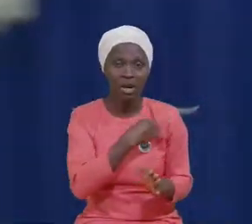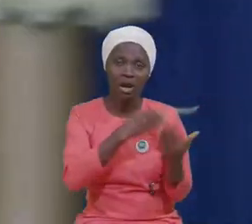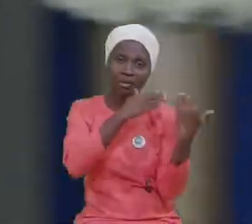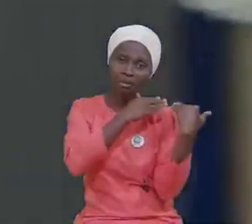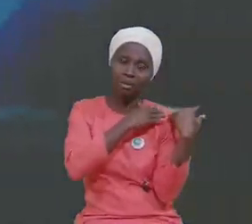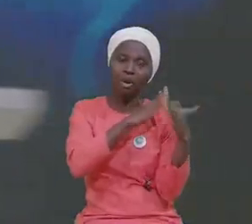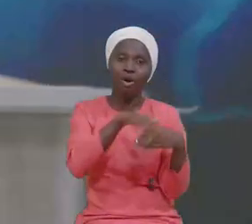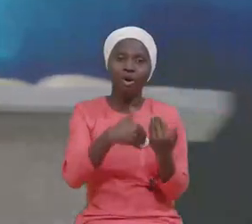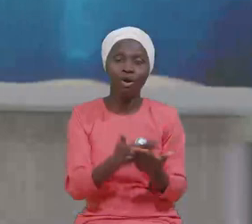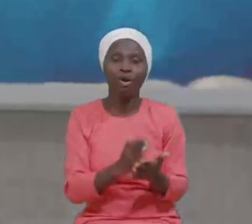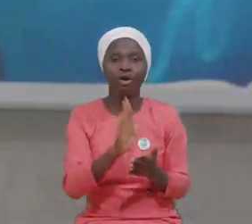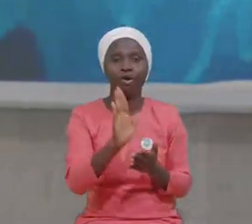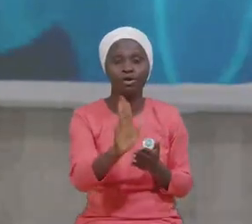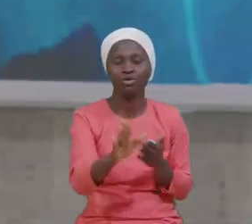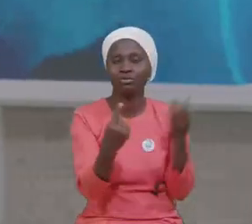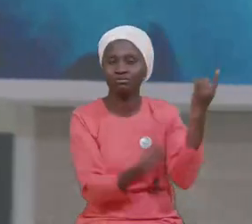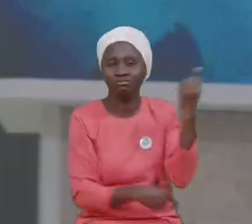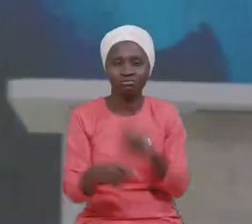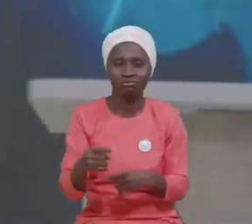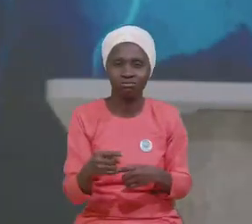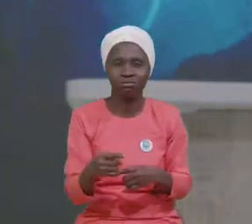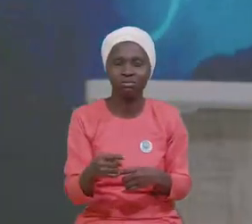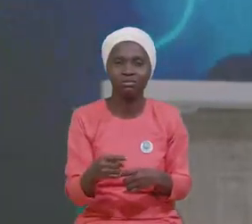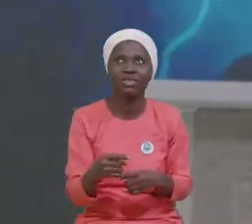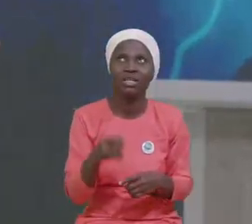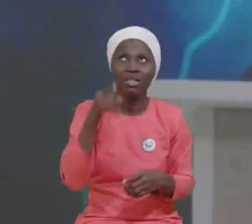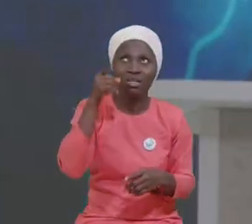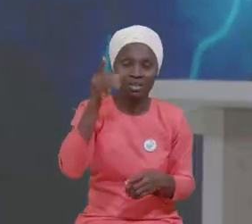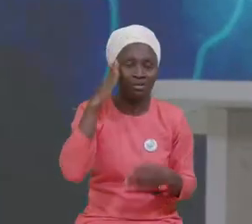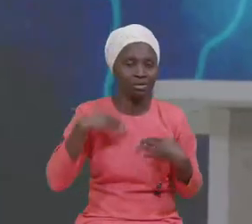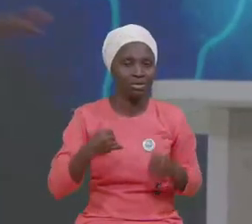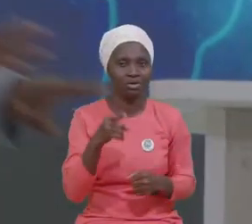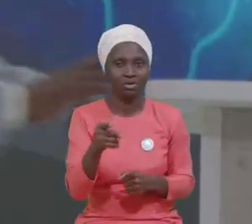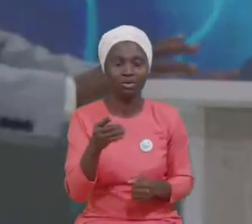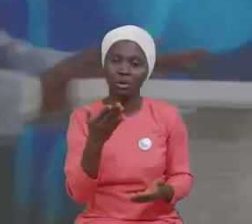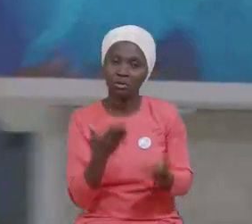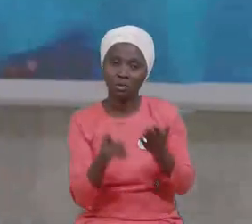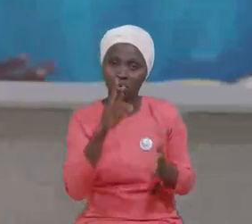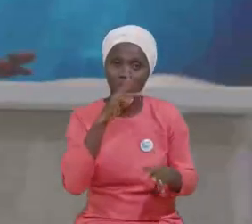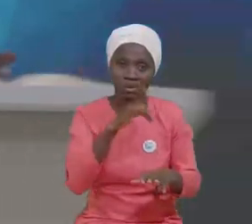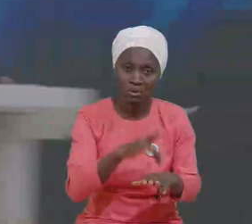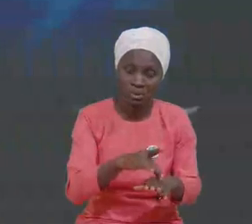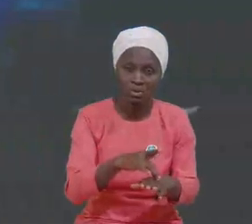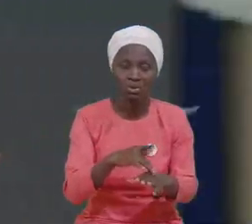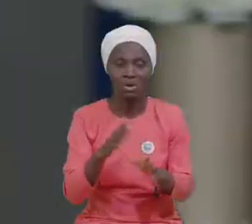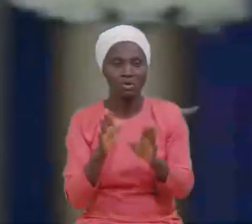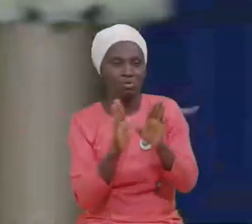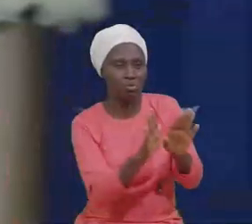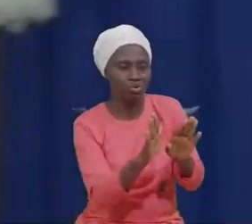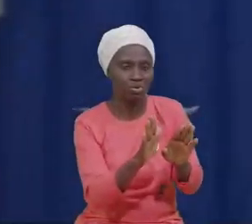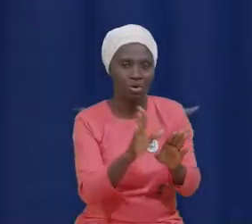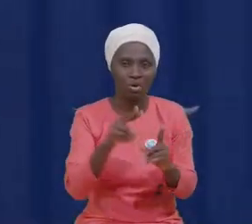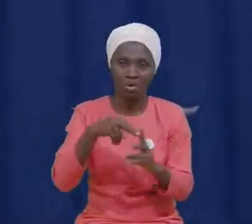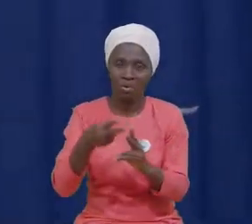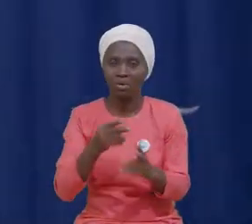qui a porté toute ta maîtrise va te guérir. Qu'on te touche au pas, qu'on te pousse au pas, quand les mains te